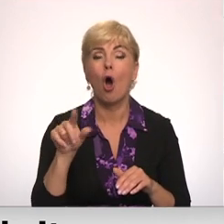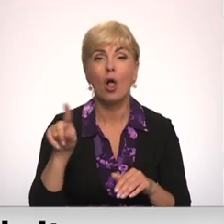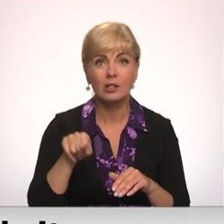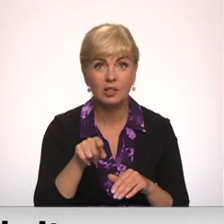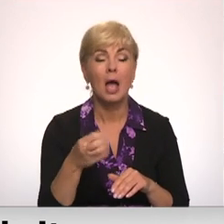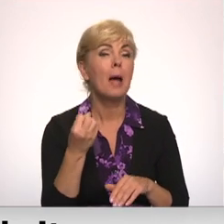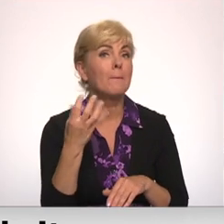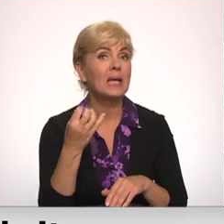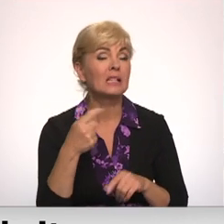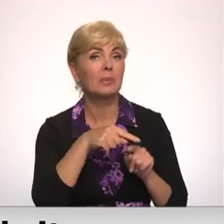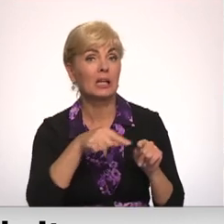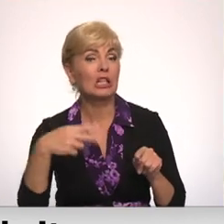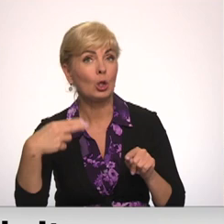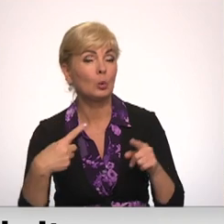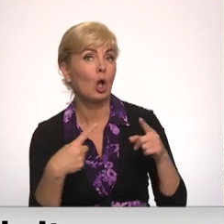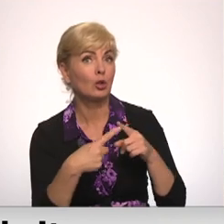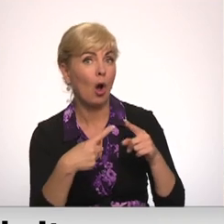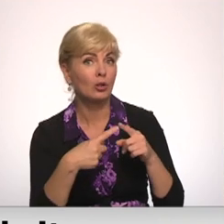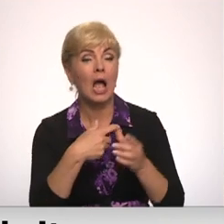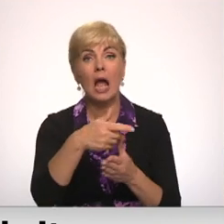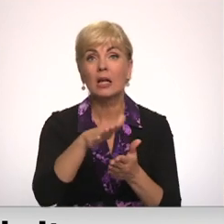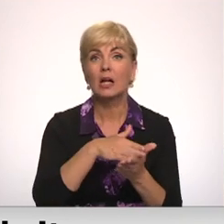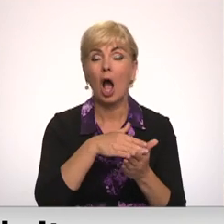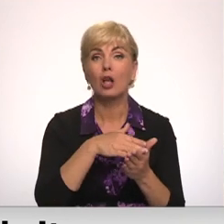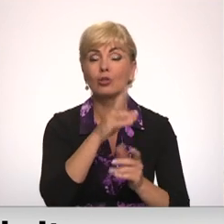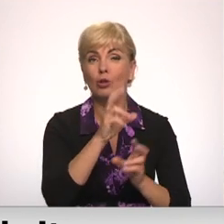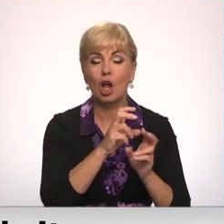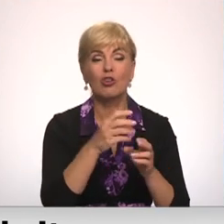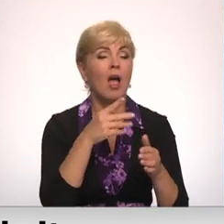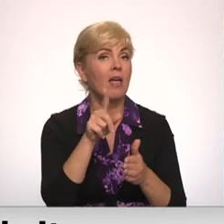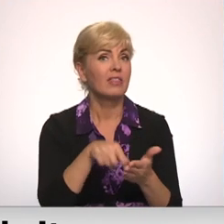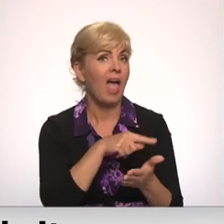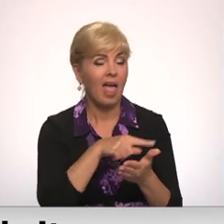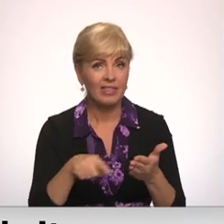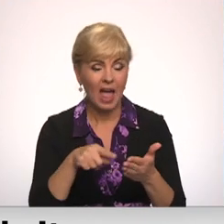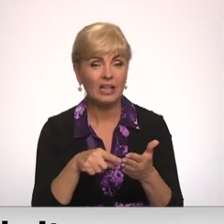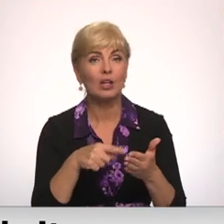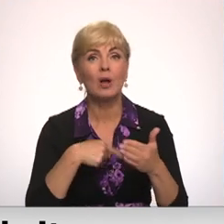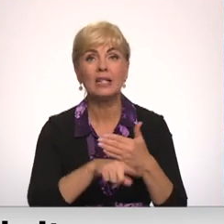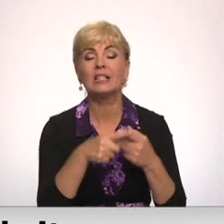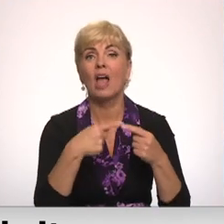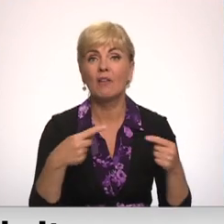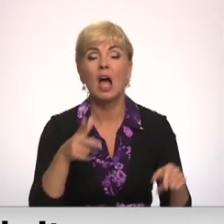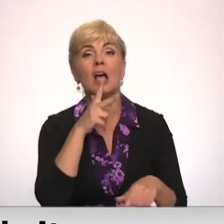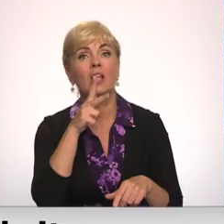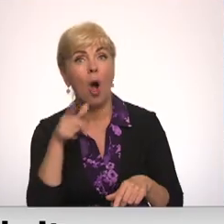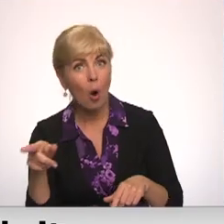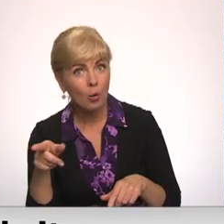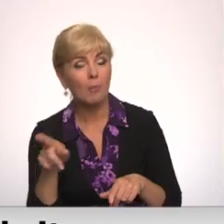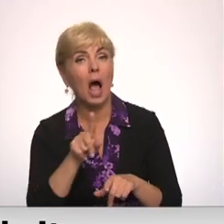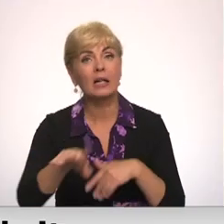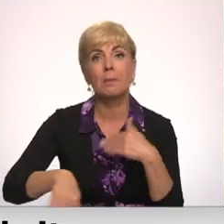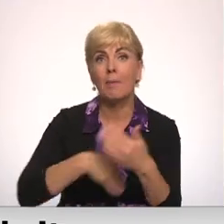ir ap 15 līdz 20 tonnām krāsu ražošanai nederīgu izejvielu. Savukārt Daugavpilī neidentificētas vielas un to